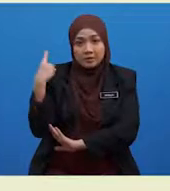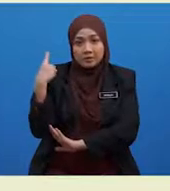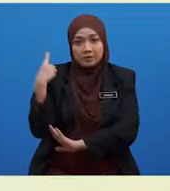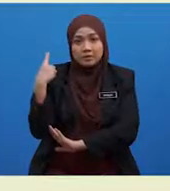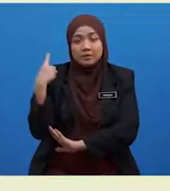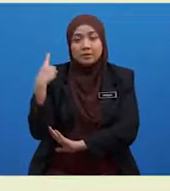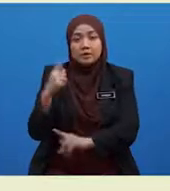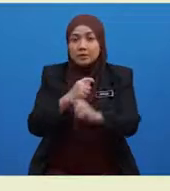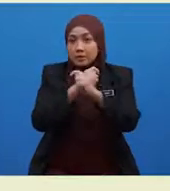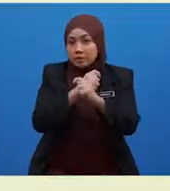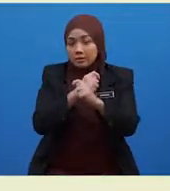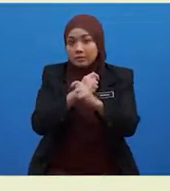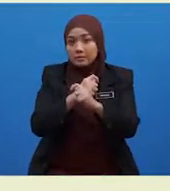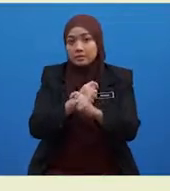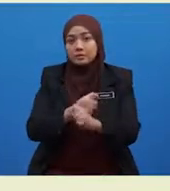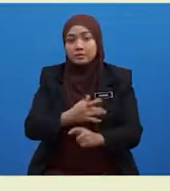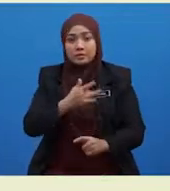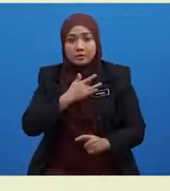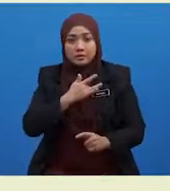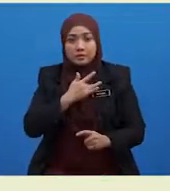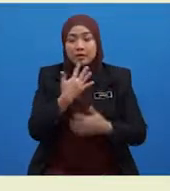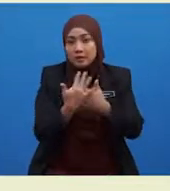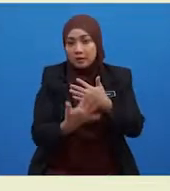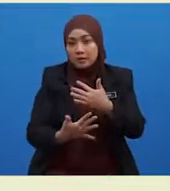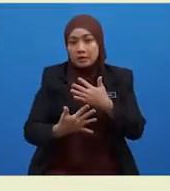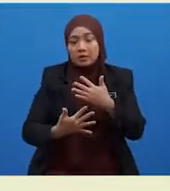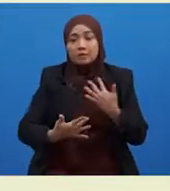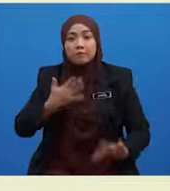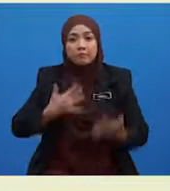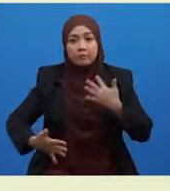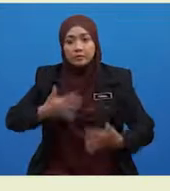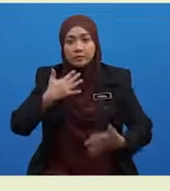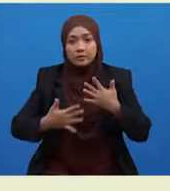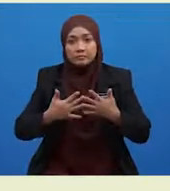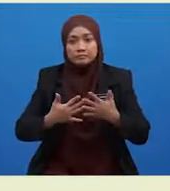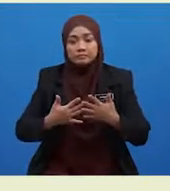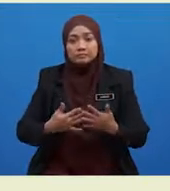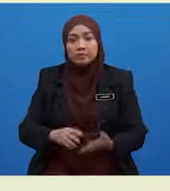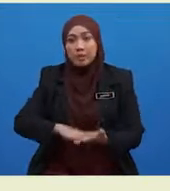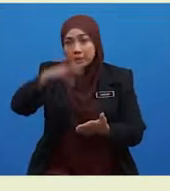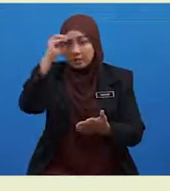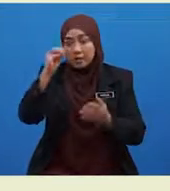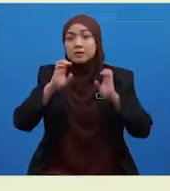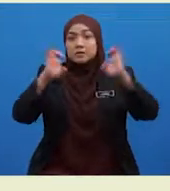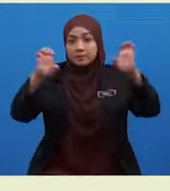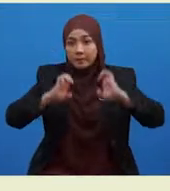kardiovaskular. Tajuk ini membincangkan tentang aktiviti senaman yang meningkatkan daya tahan